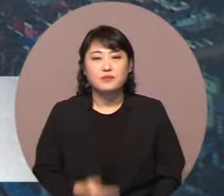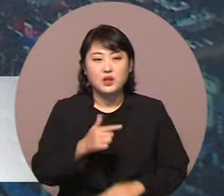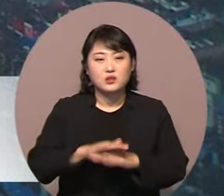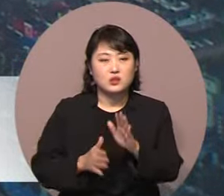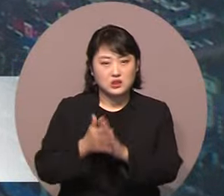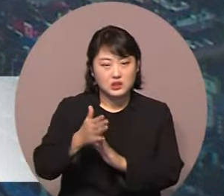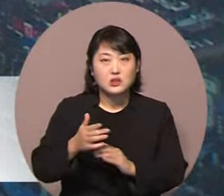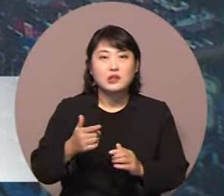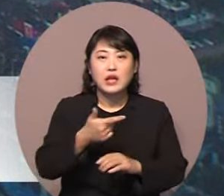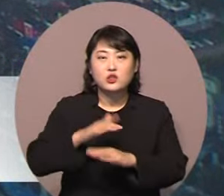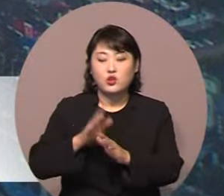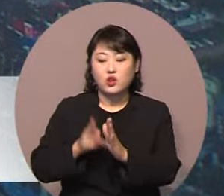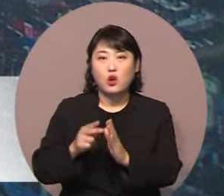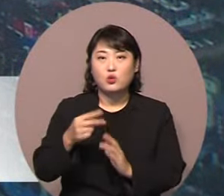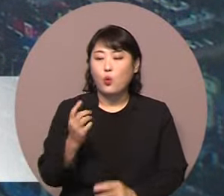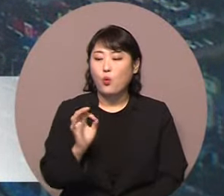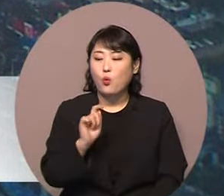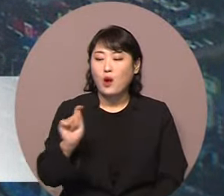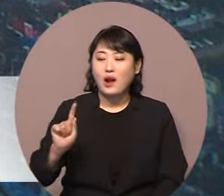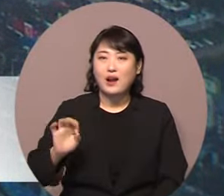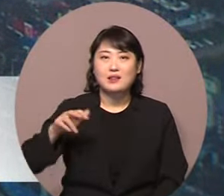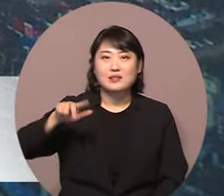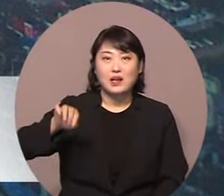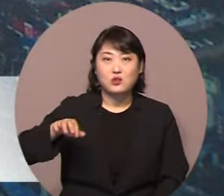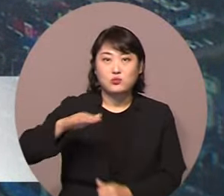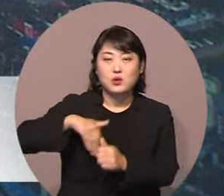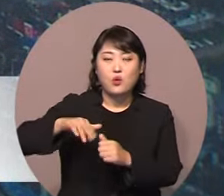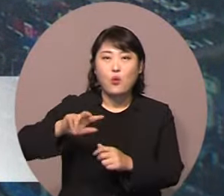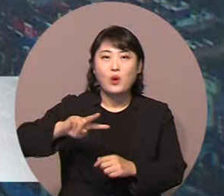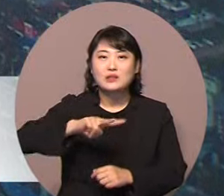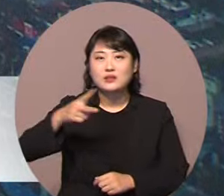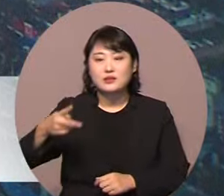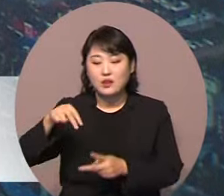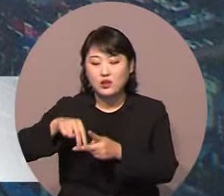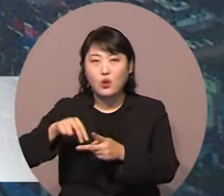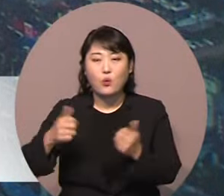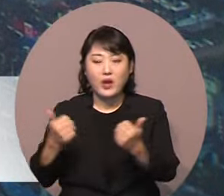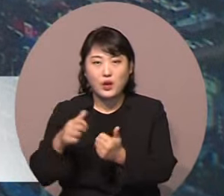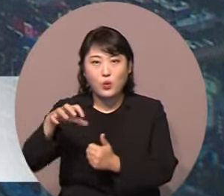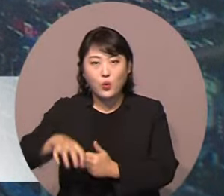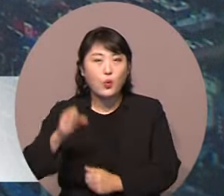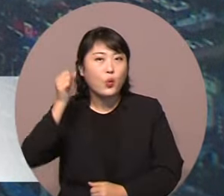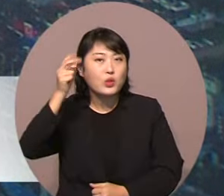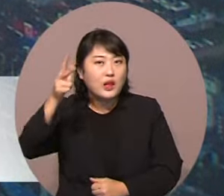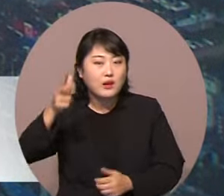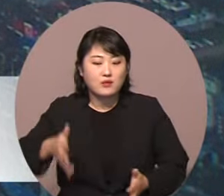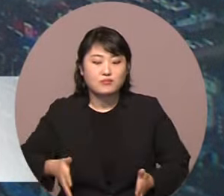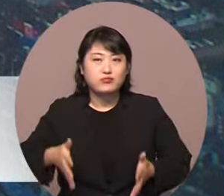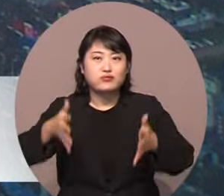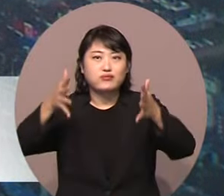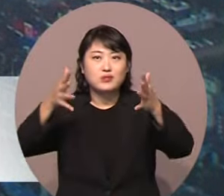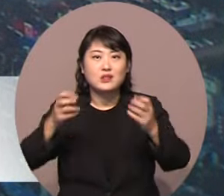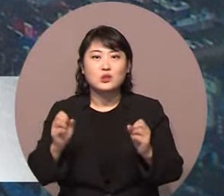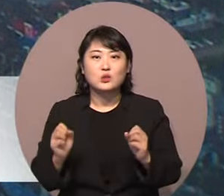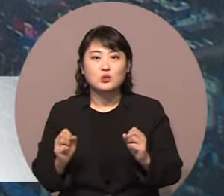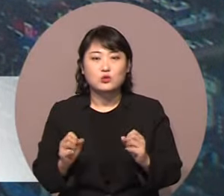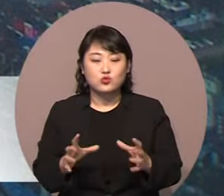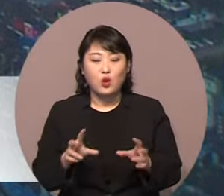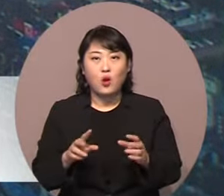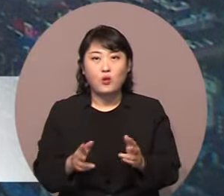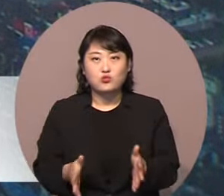대전시가 대전역 동광장 일대에 환승센터와 대규모 회의시설, 호텔을 갖춘 트윈타워를